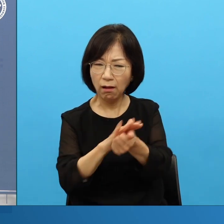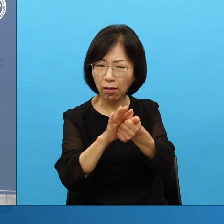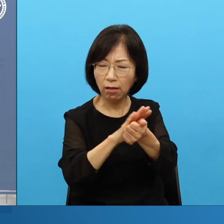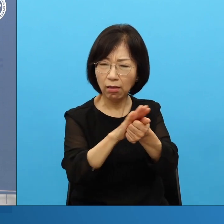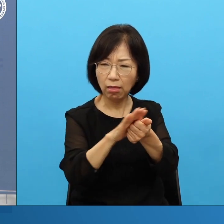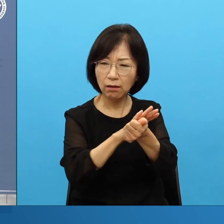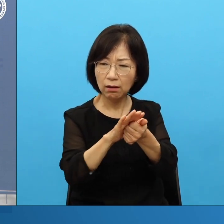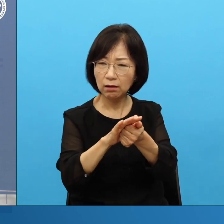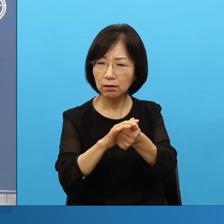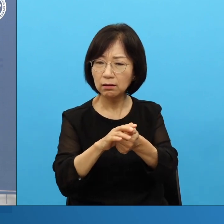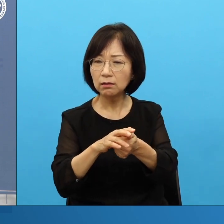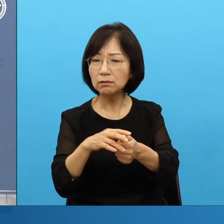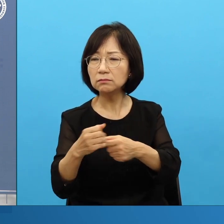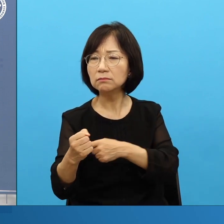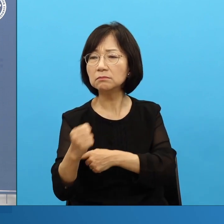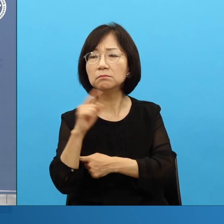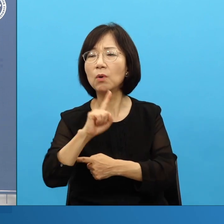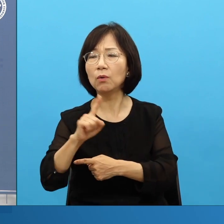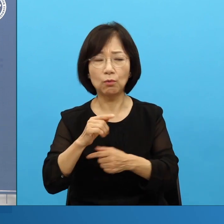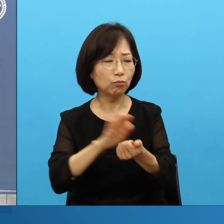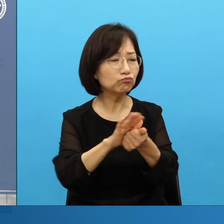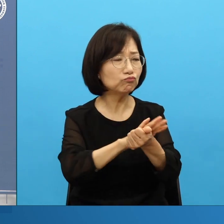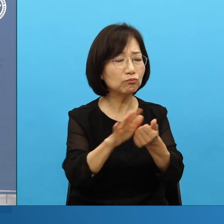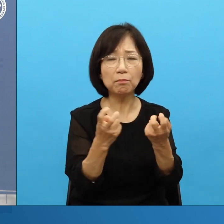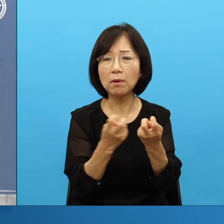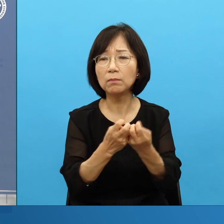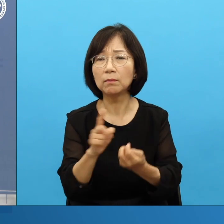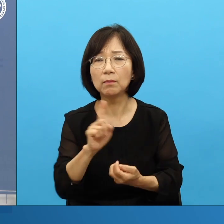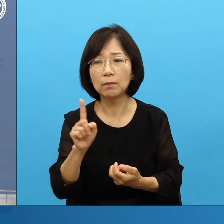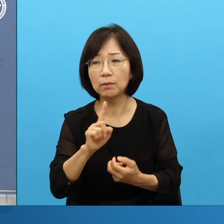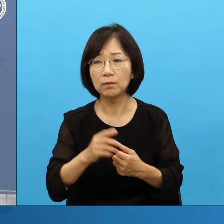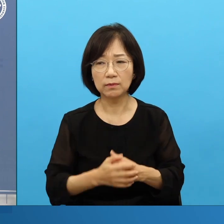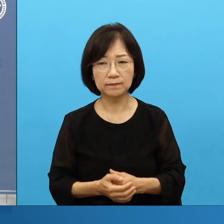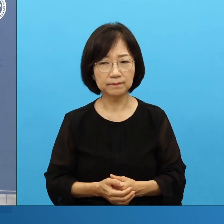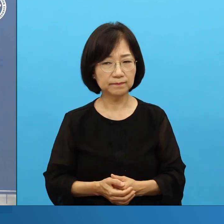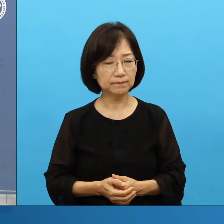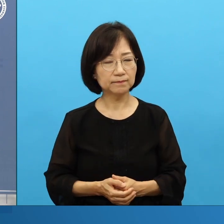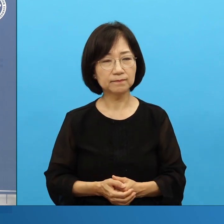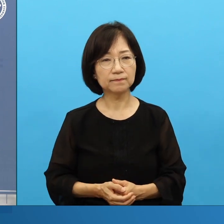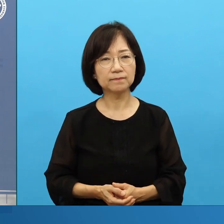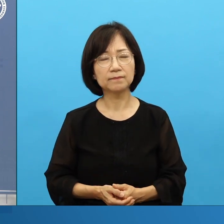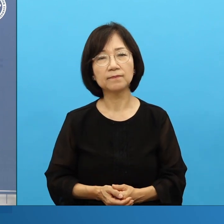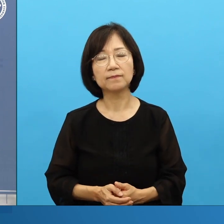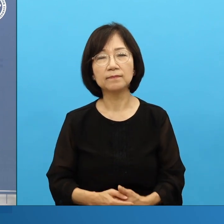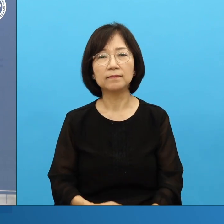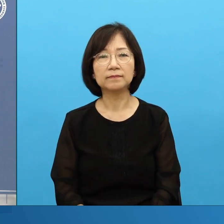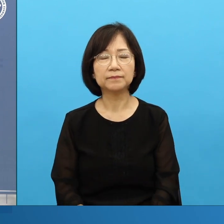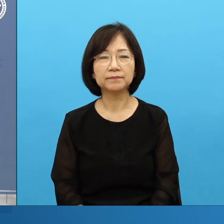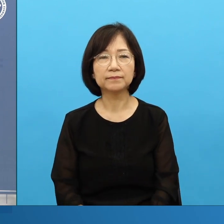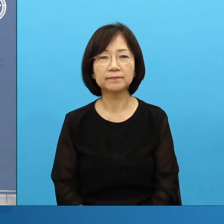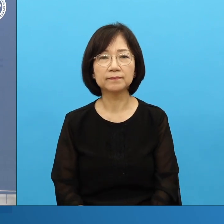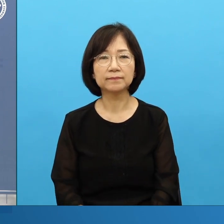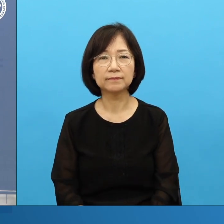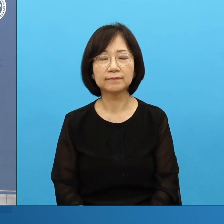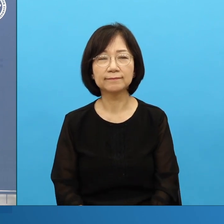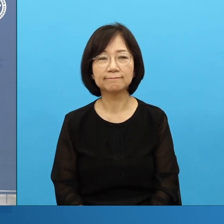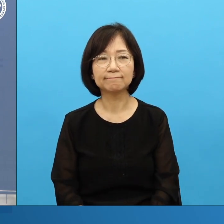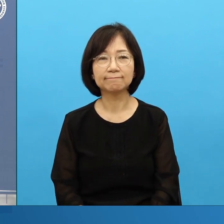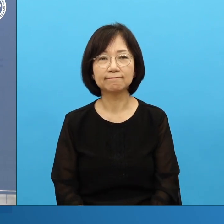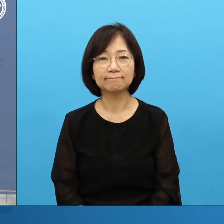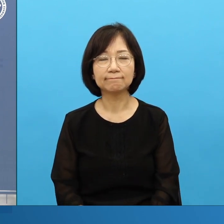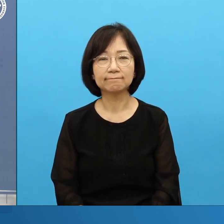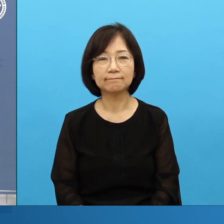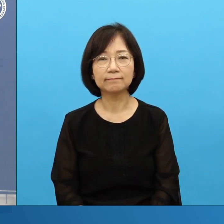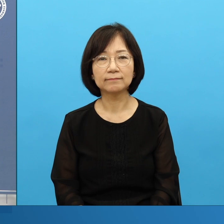what encouragement can you really help and solve these problems? 그래 정신병원에 입원해 있으니까 말이죠. 다른 사람이 뭐